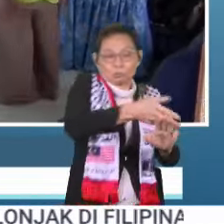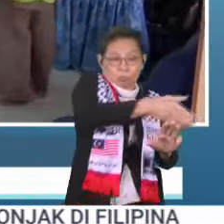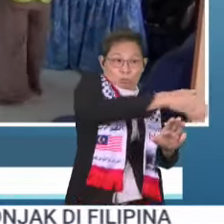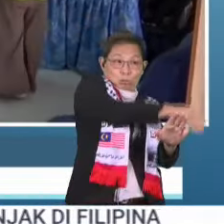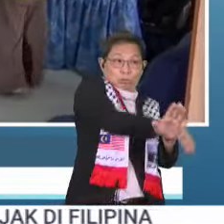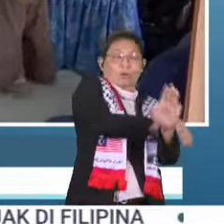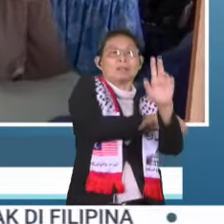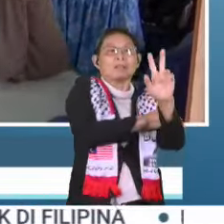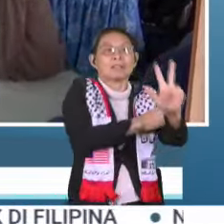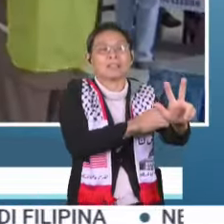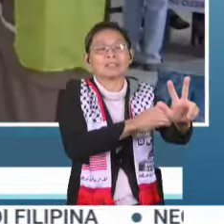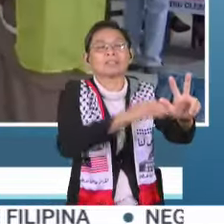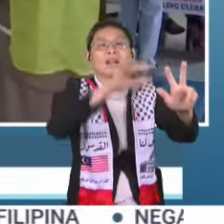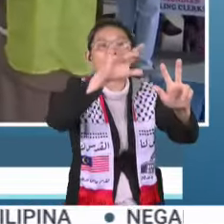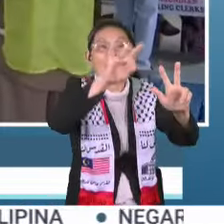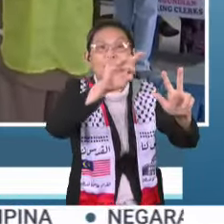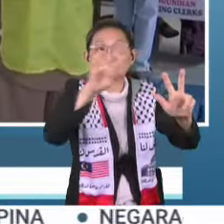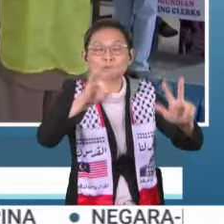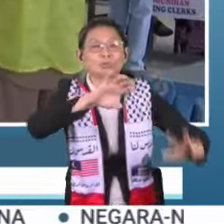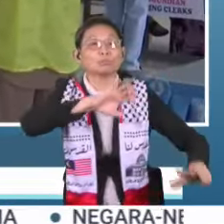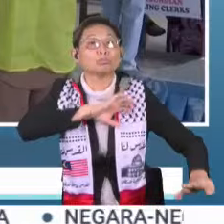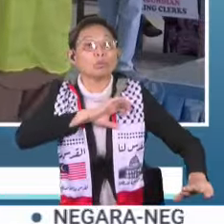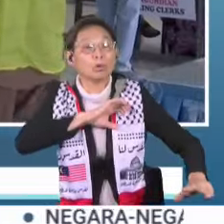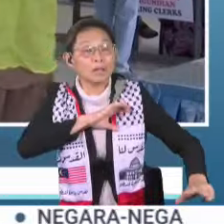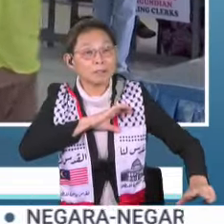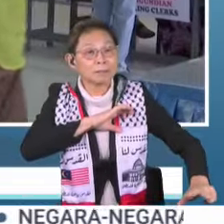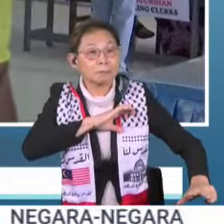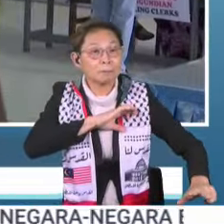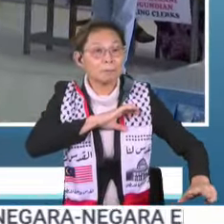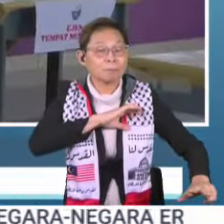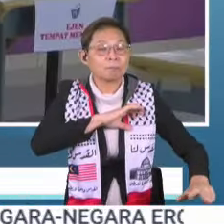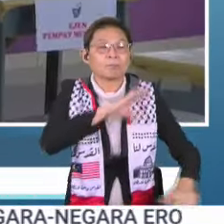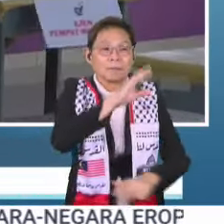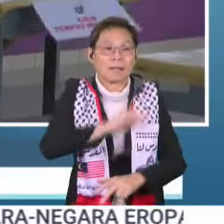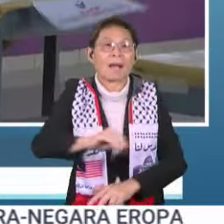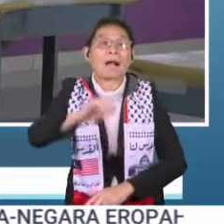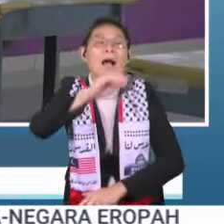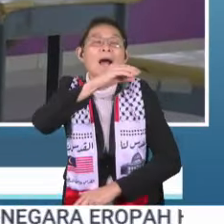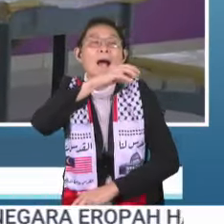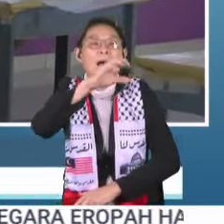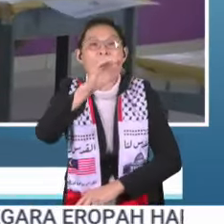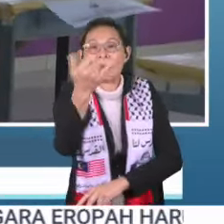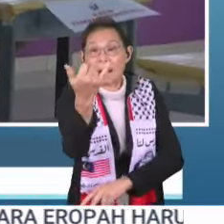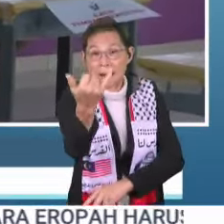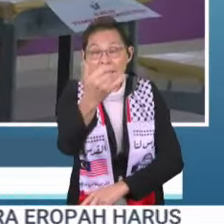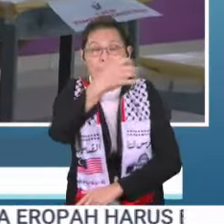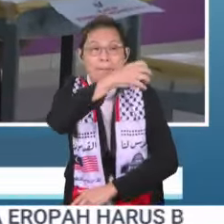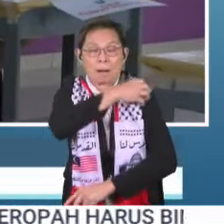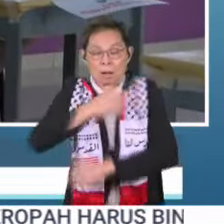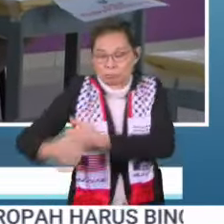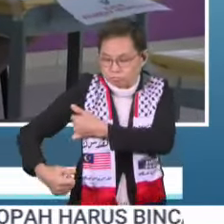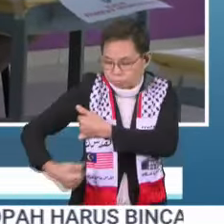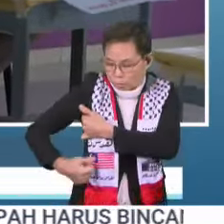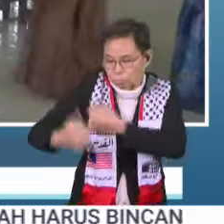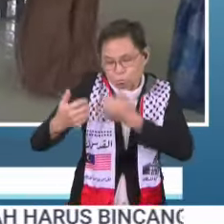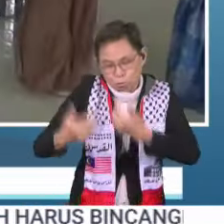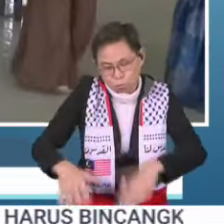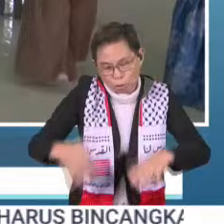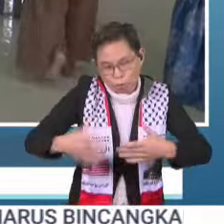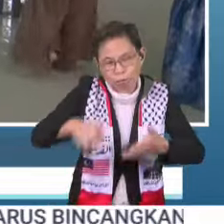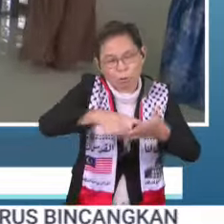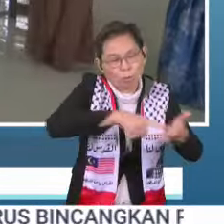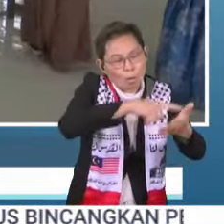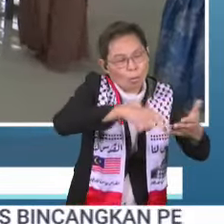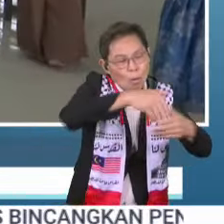ini 387 anggota polis diraja Malaysia dan 6 pegawai dan anggota tentera telah pun melaksanakan